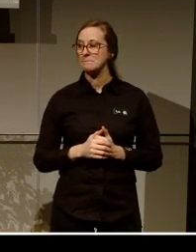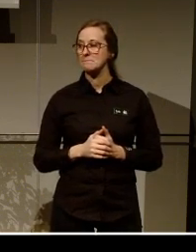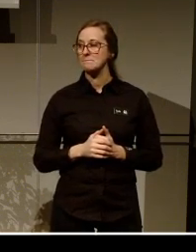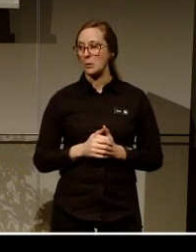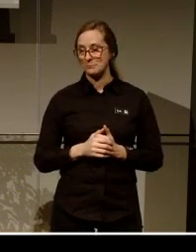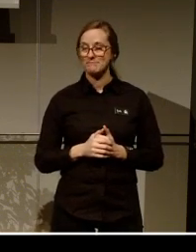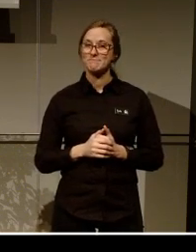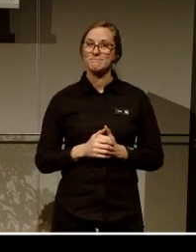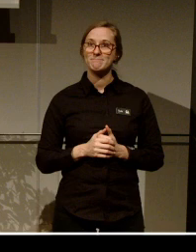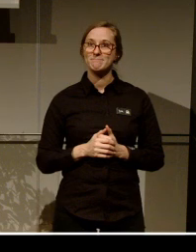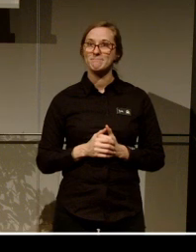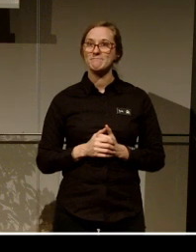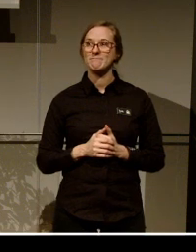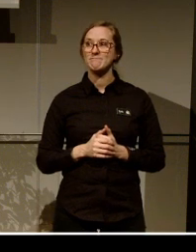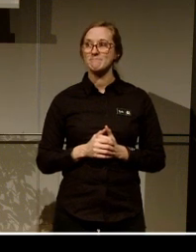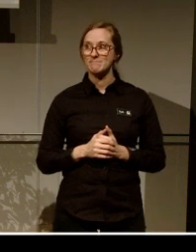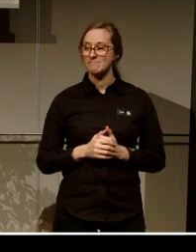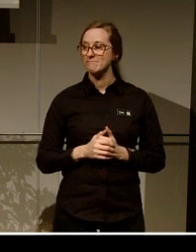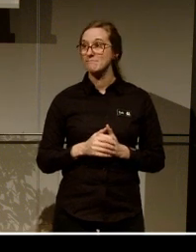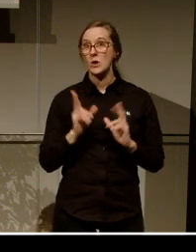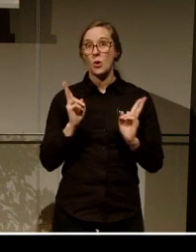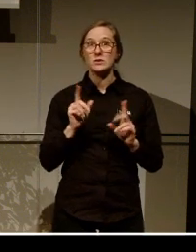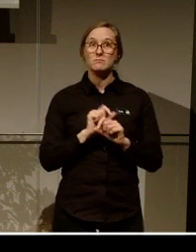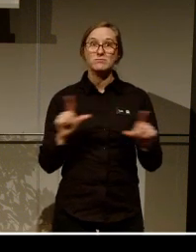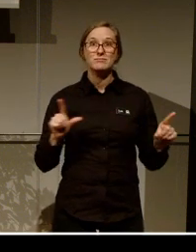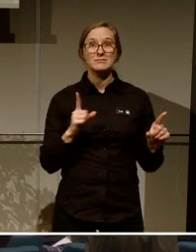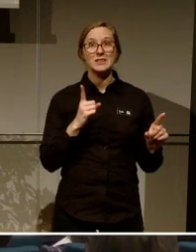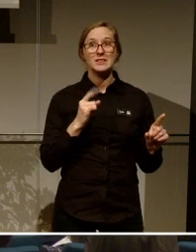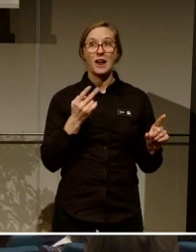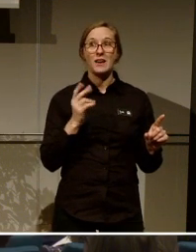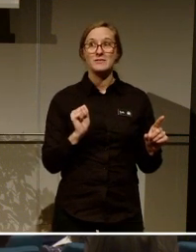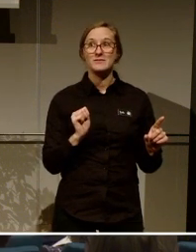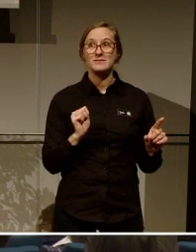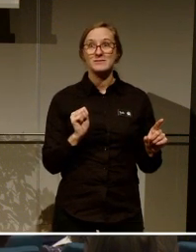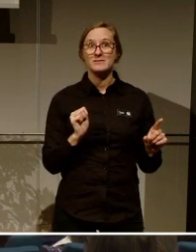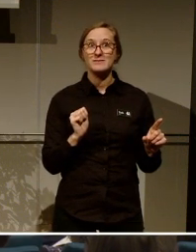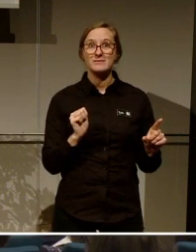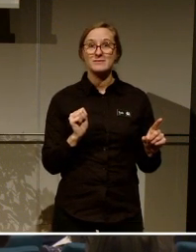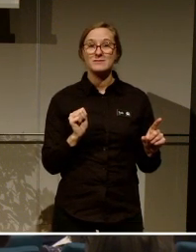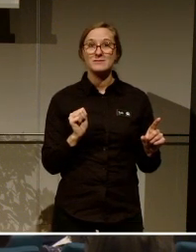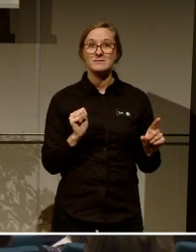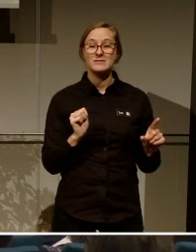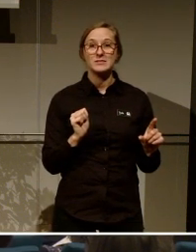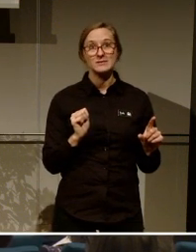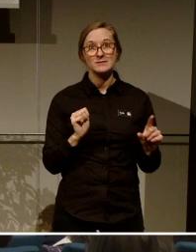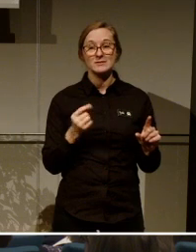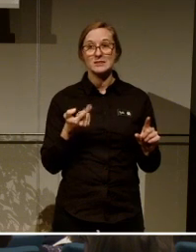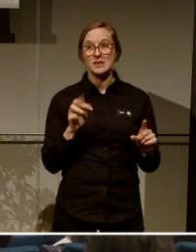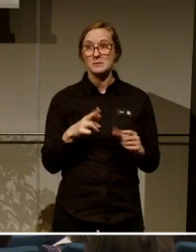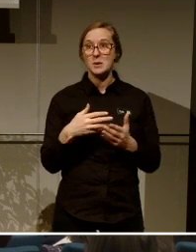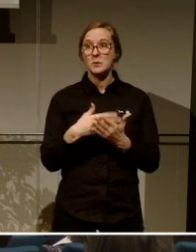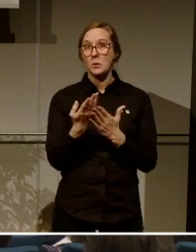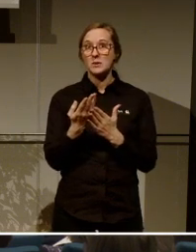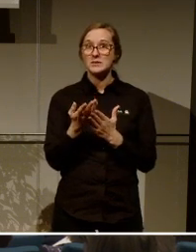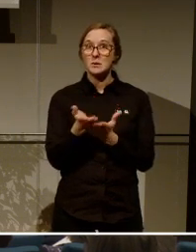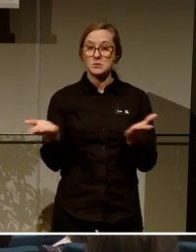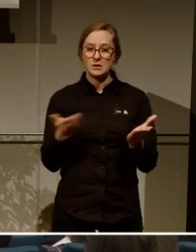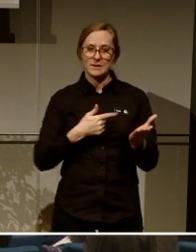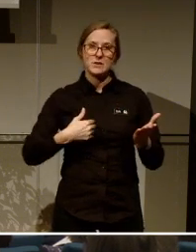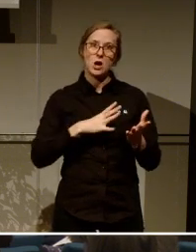Som ni ser. Och sen finns ju live också såklart. Det som är museet för Nordiska museet bland annat. Lektioner